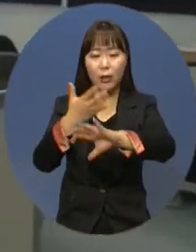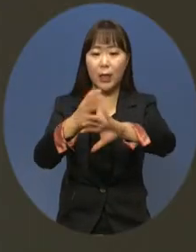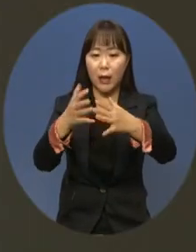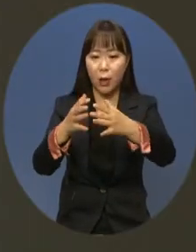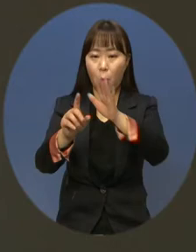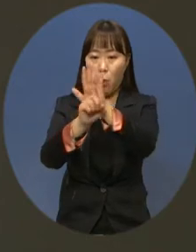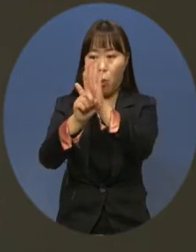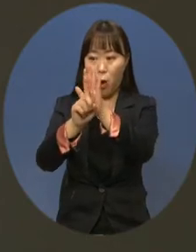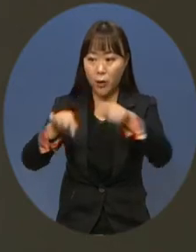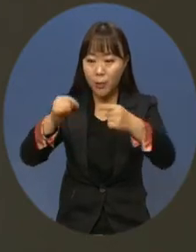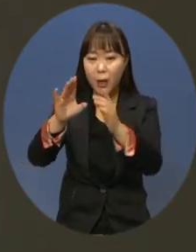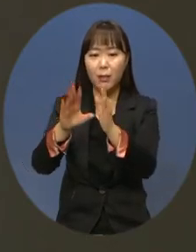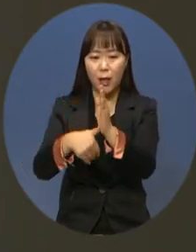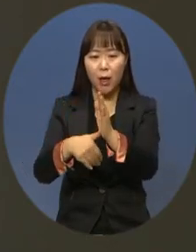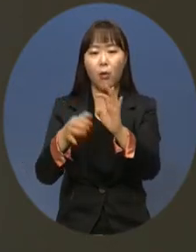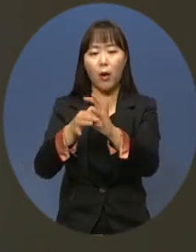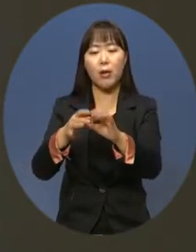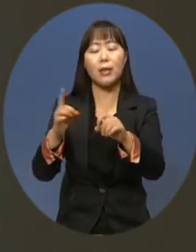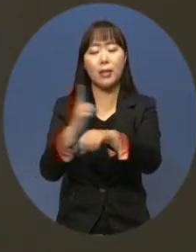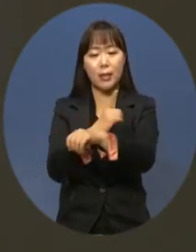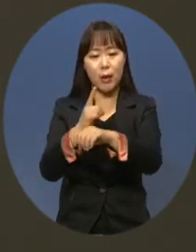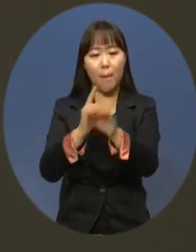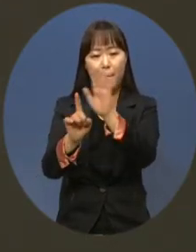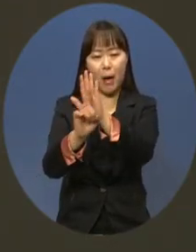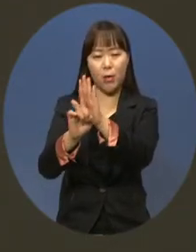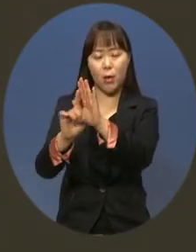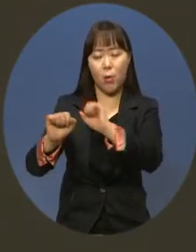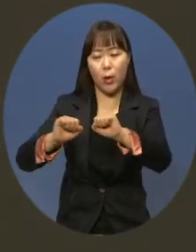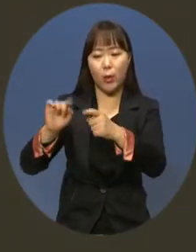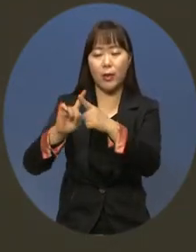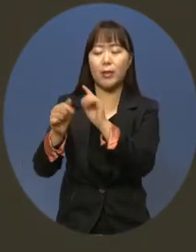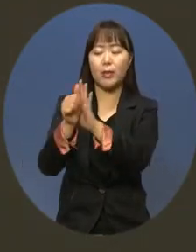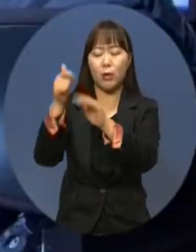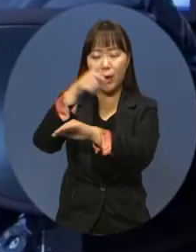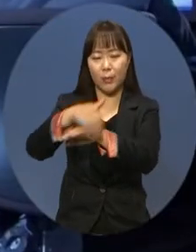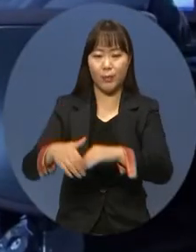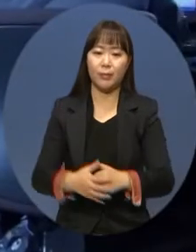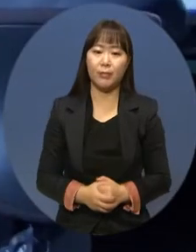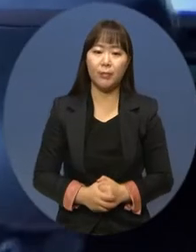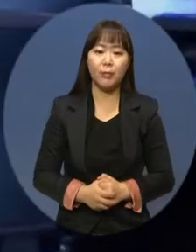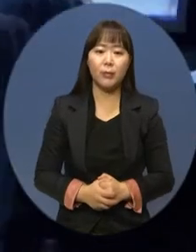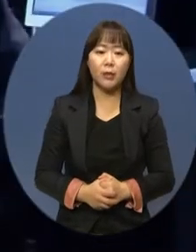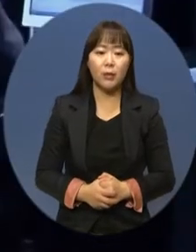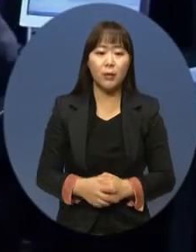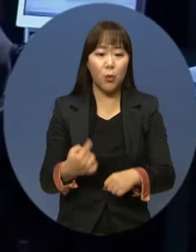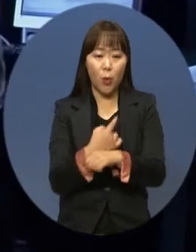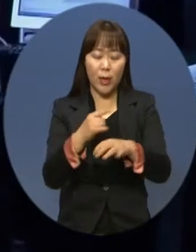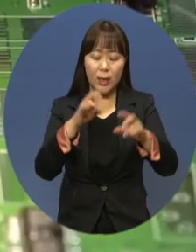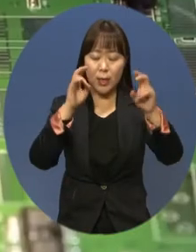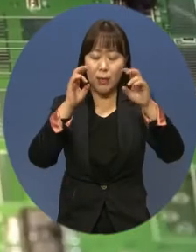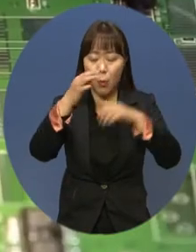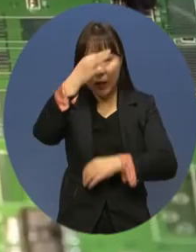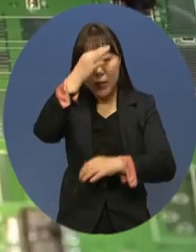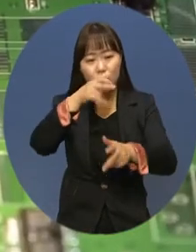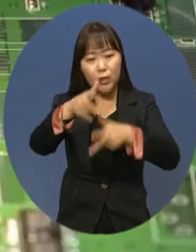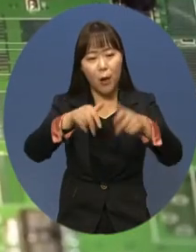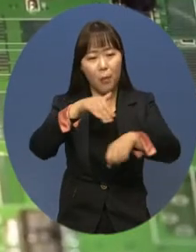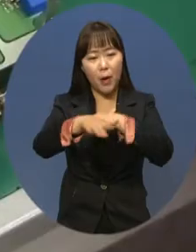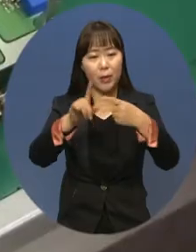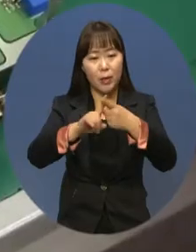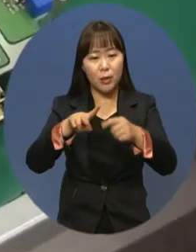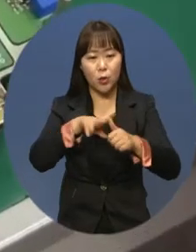디지털 마케팅 활동을 지원할 예정입니다 이밖에도 기술사업화 분야를 정보